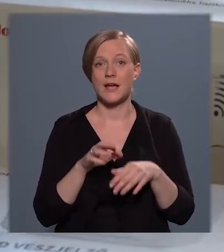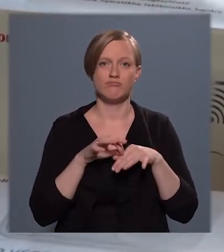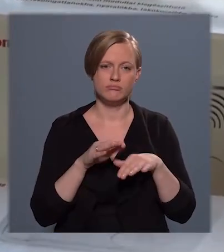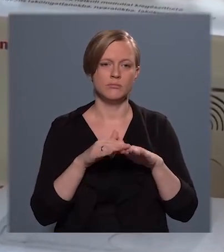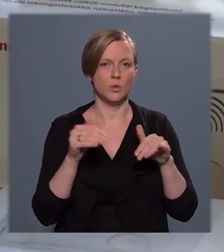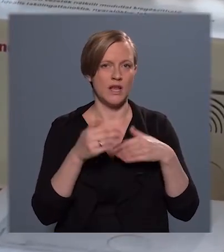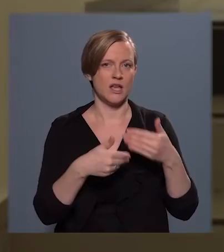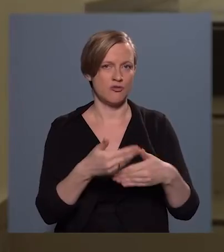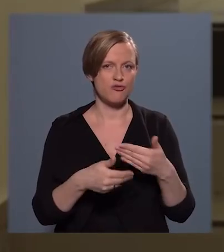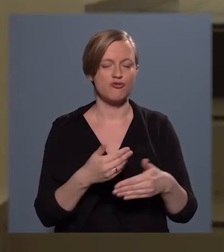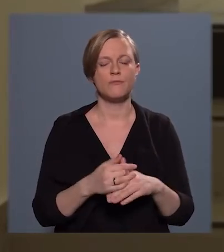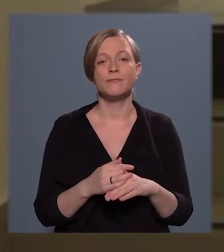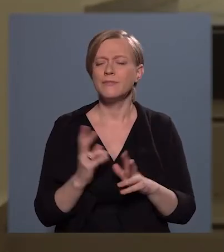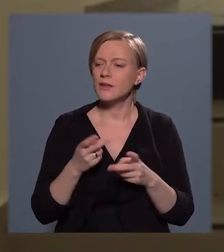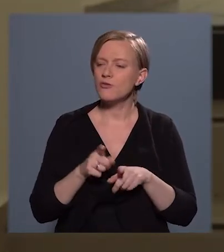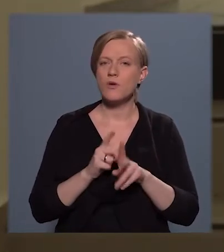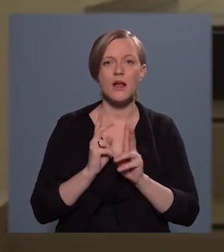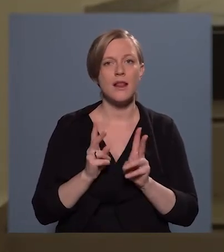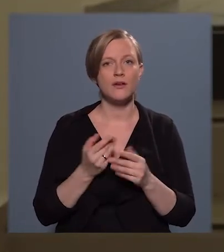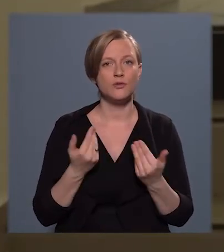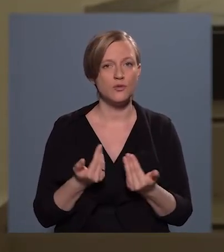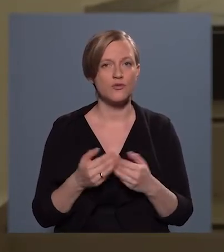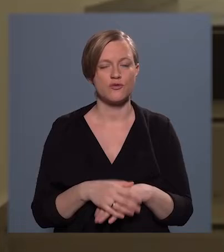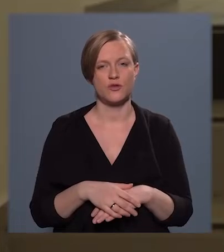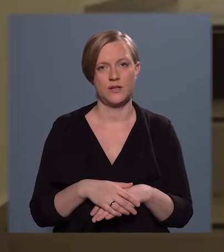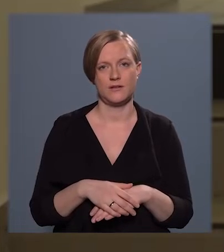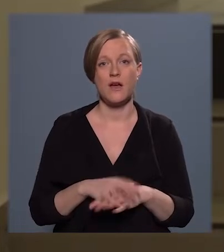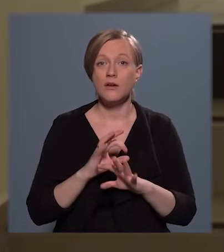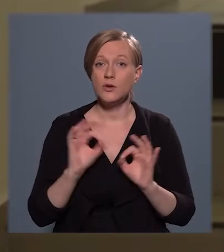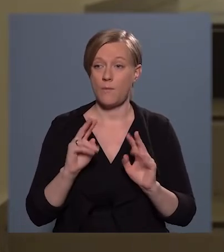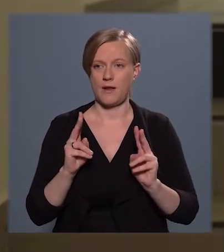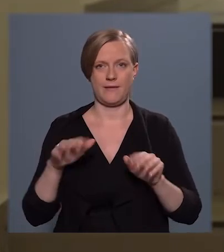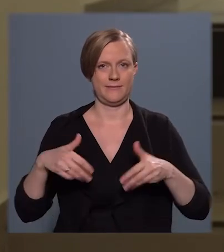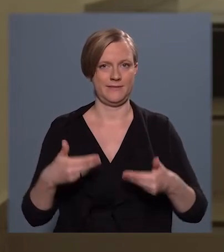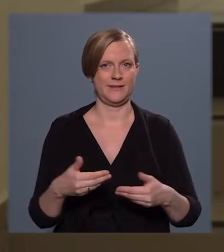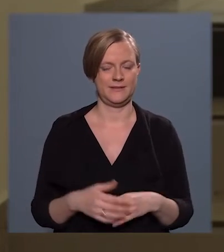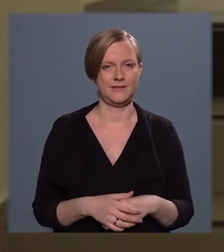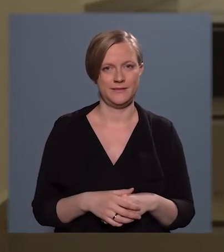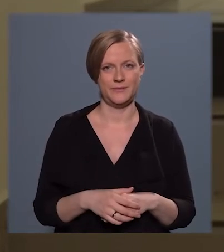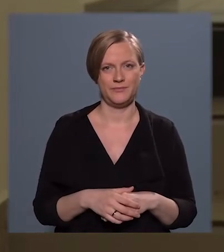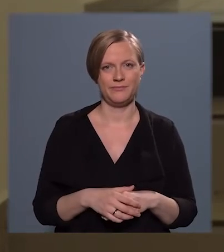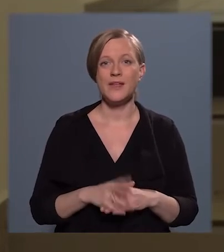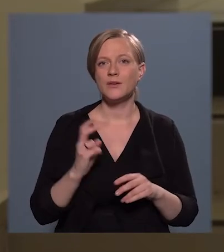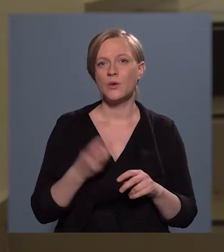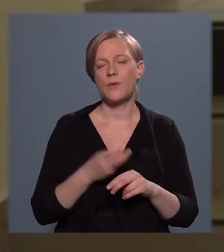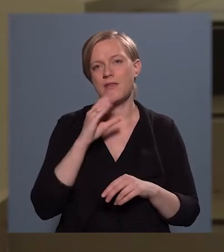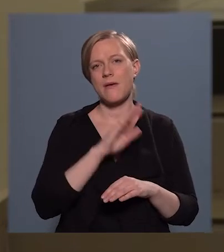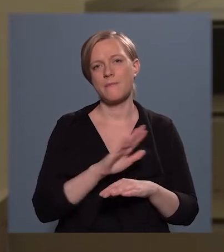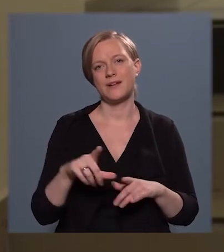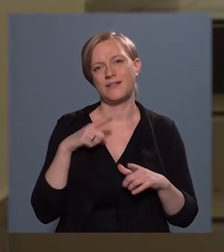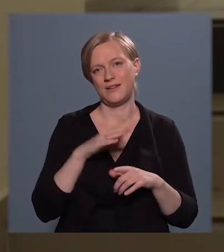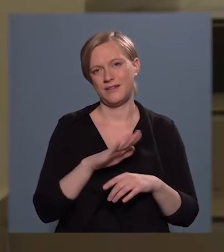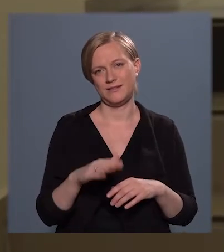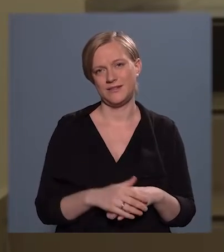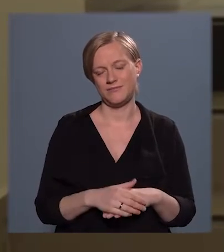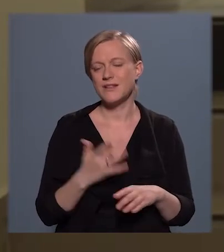üléseket, hanem keresni azokat a lehetőségeket, amikkel jobbá tehetjük a kőbányai emberek életét, és ez